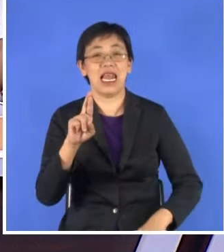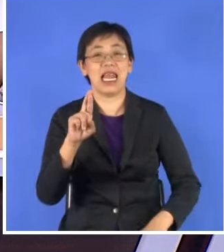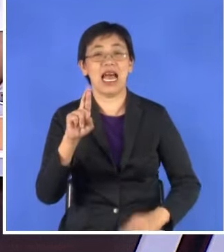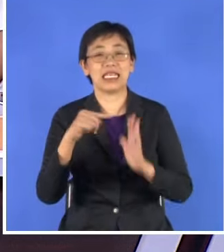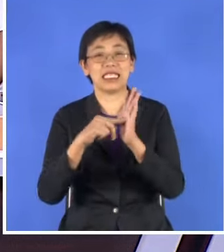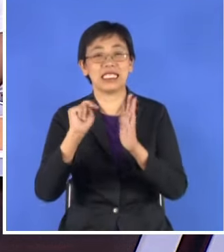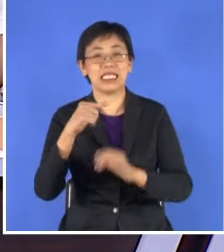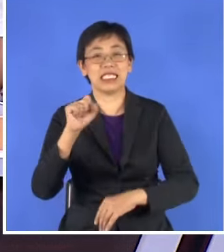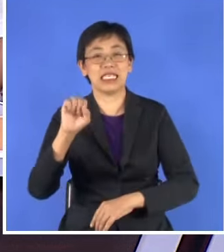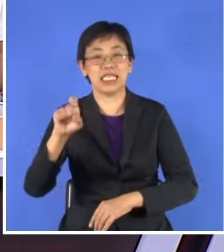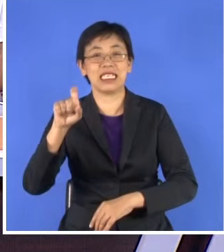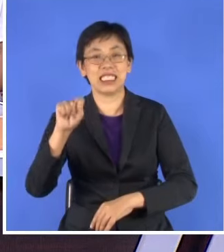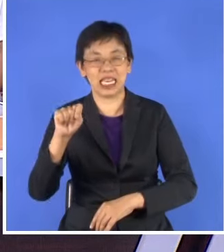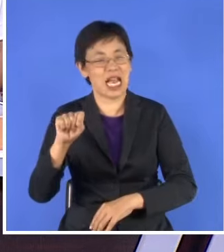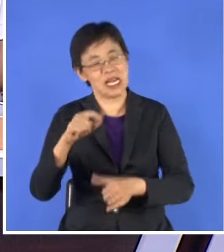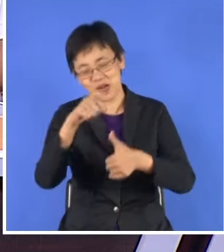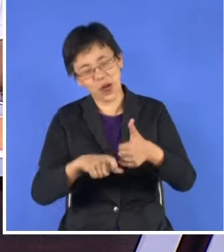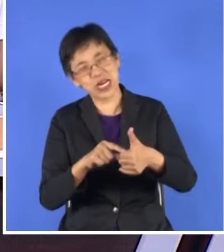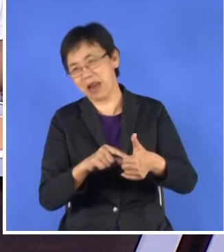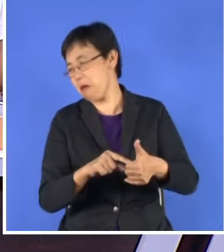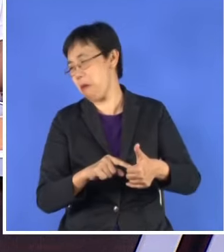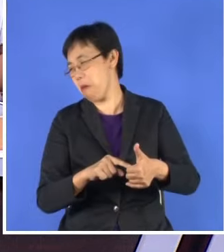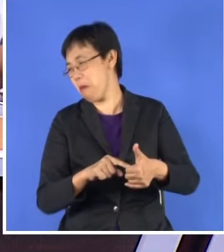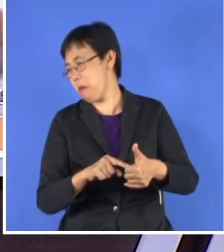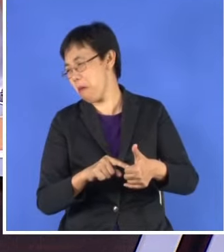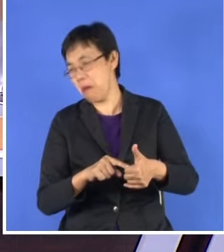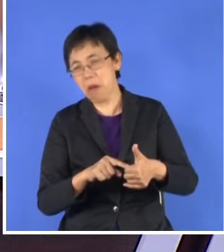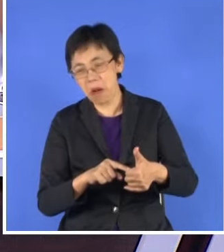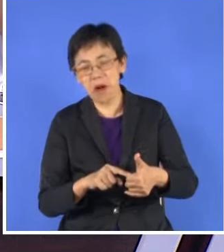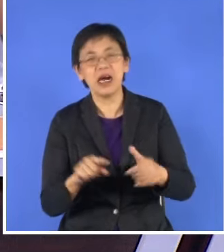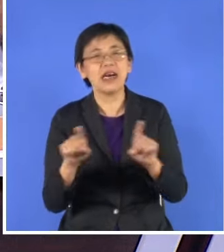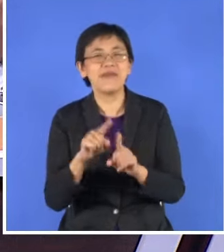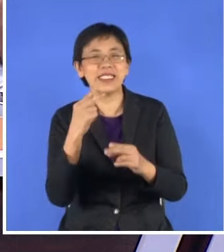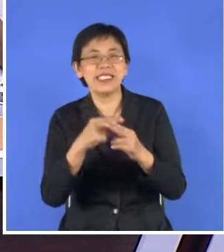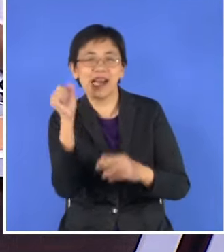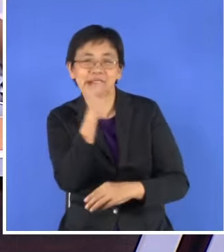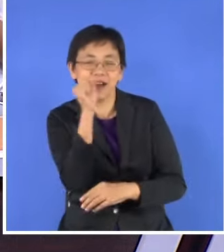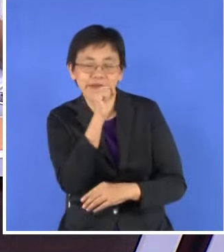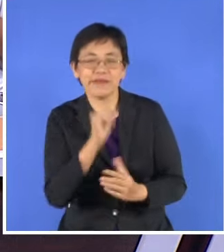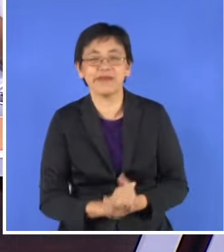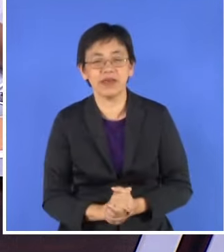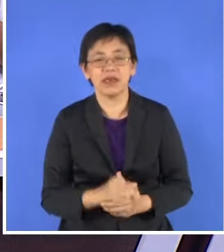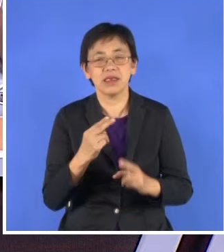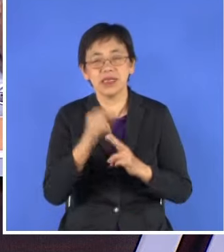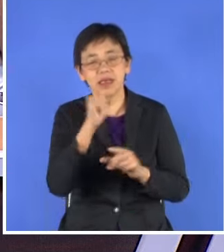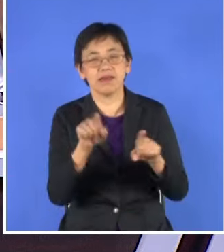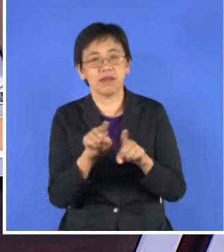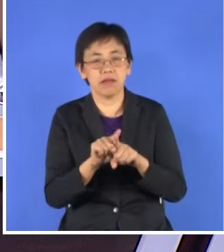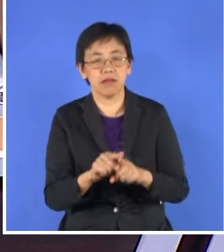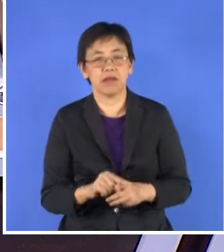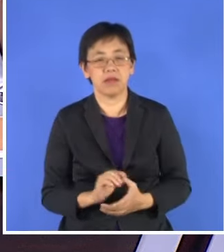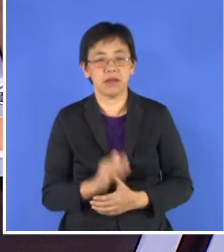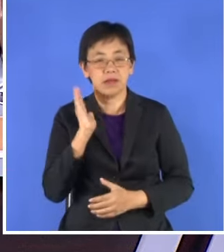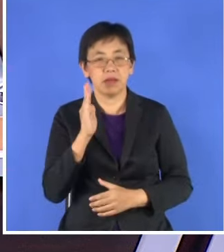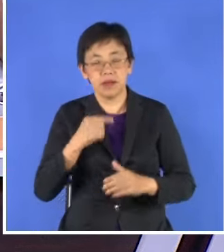อ๋อรังสิตนี่มันร้ายนะเออเหมือนชื่อเพลงนะคุณผู้ชมที่บอกว่าร้ายเนี่ยเพราะว่าเข้าไปก่อเหตุตั้ง